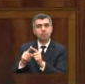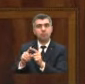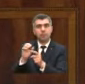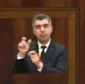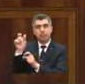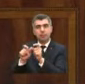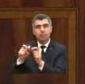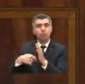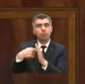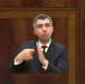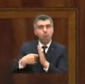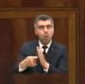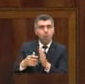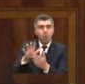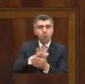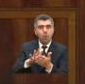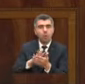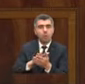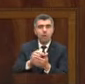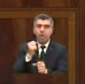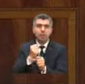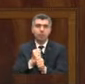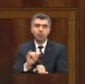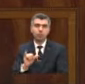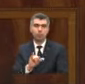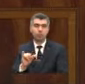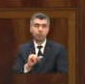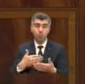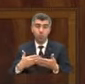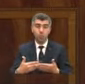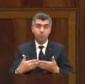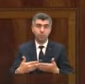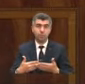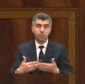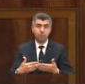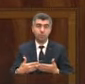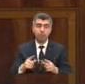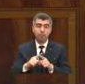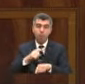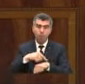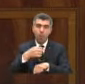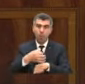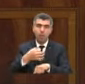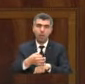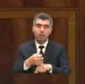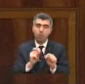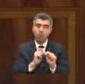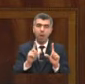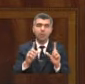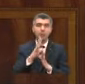المشاريع الكبرى. إذن ما العمل؟ ما العمل اليوم؟ خصنا نعطي واحد الأجندة واضحة